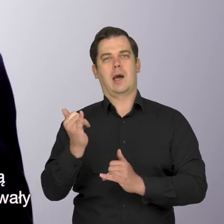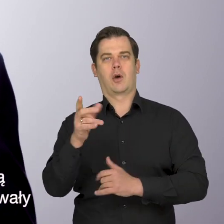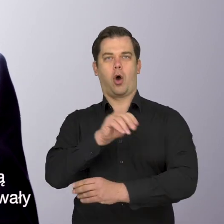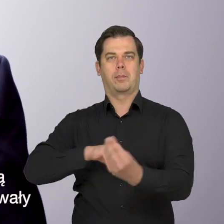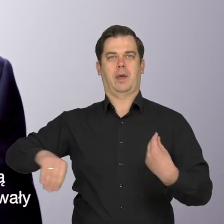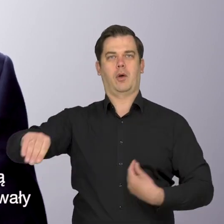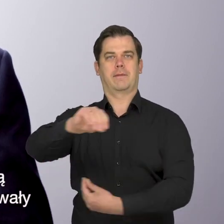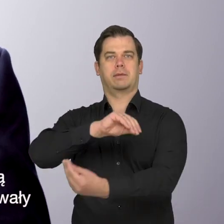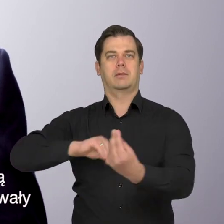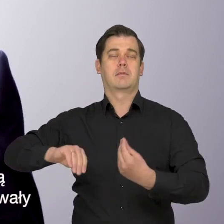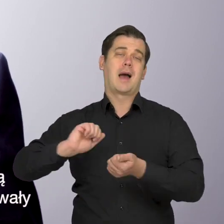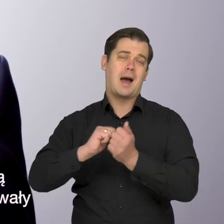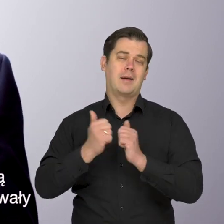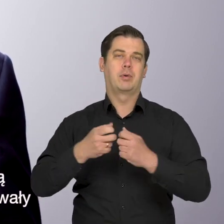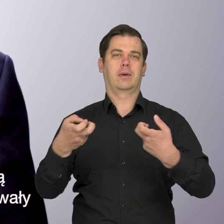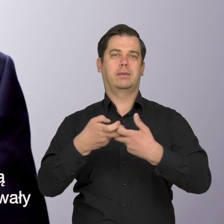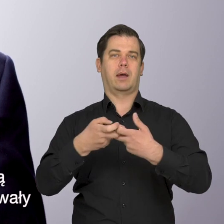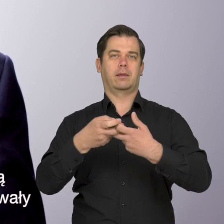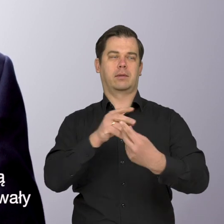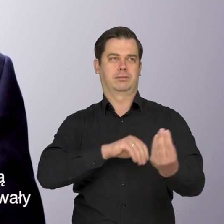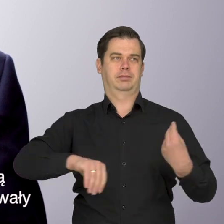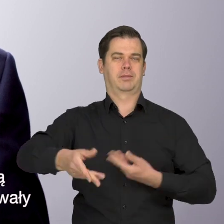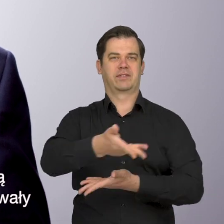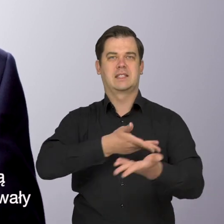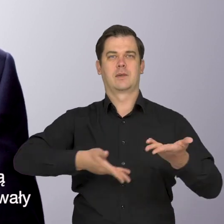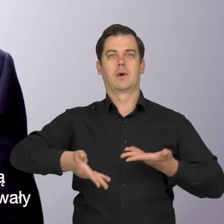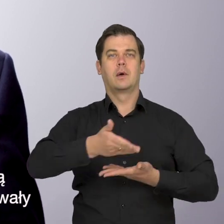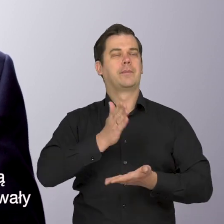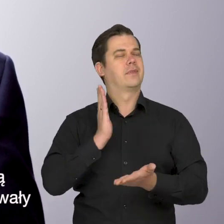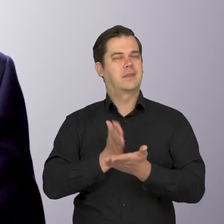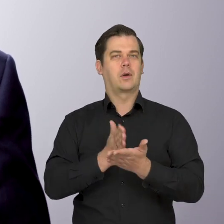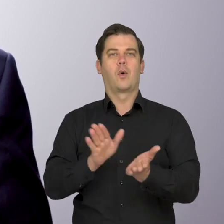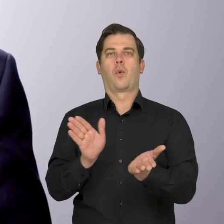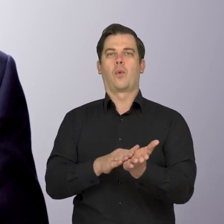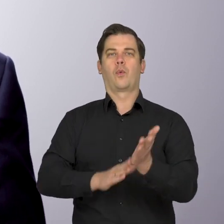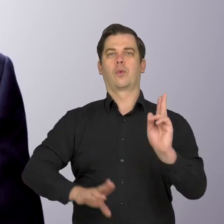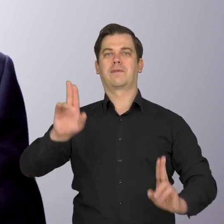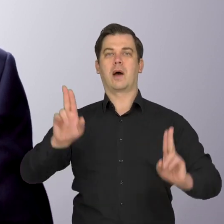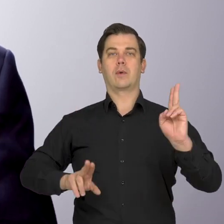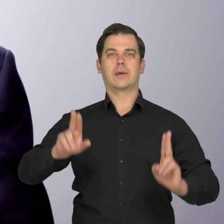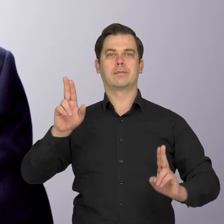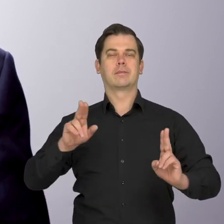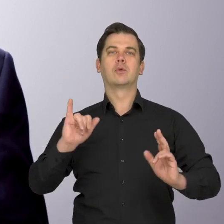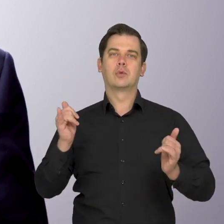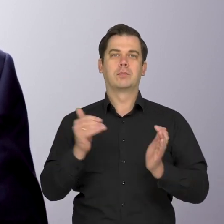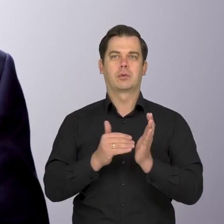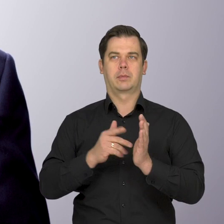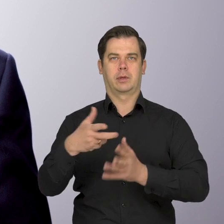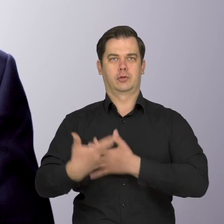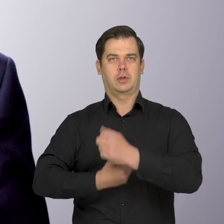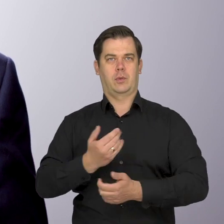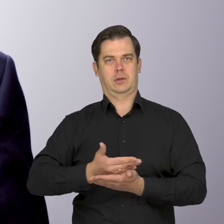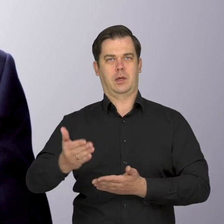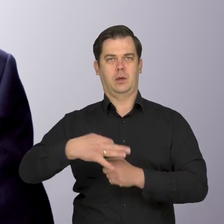albo za pomocą środków komunikacji elektronicznej wyłącznie uchwały niezbędne do zapewnienia